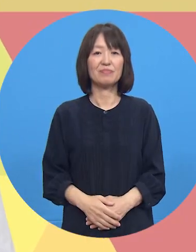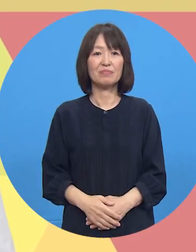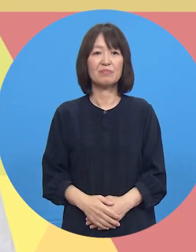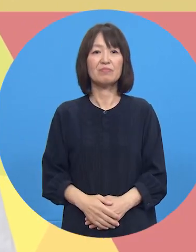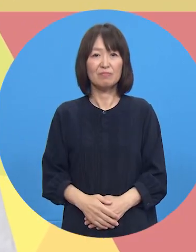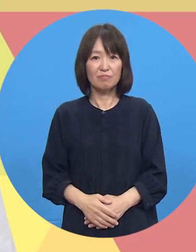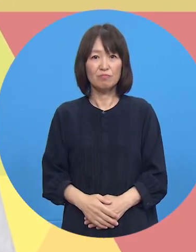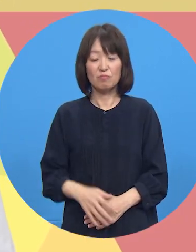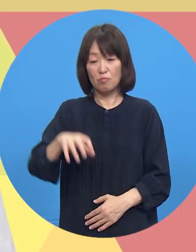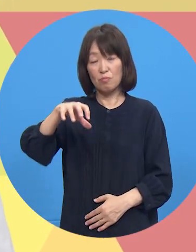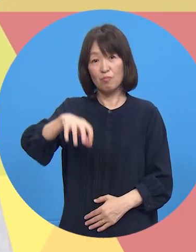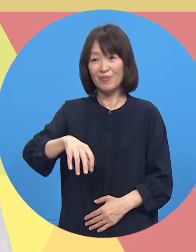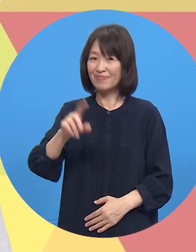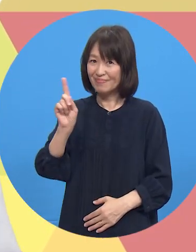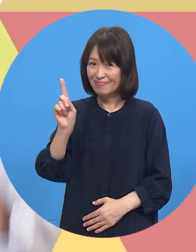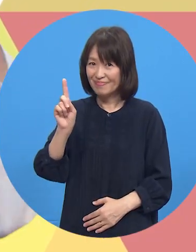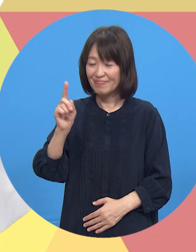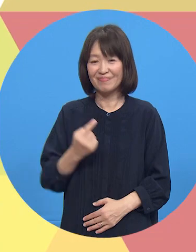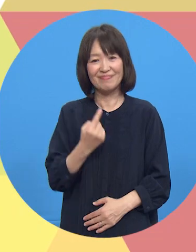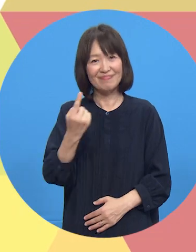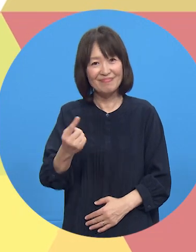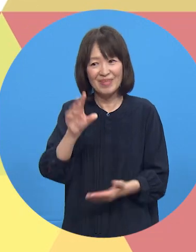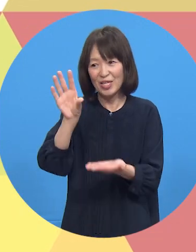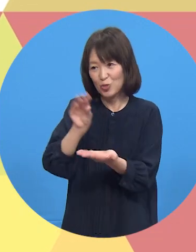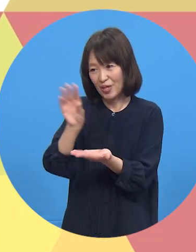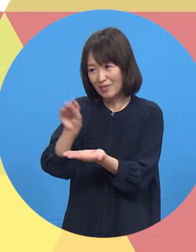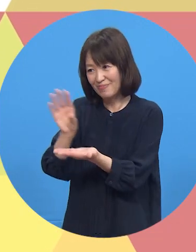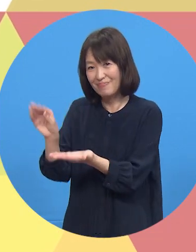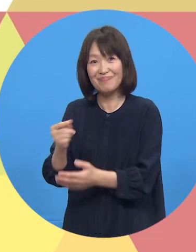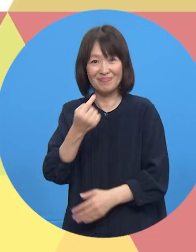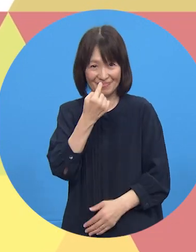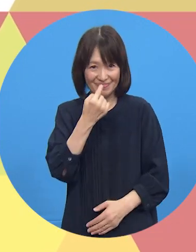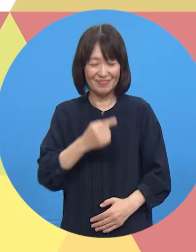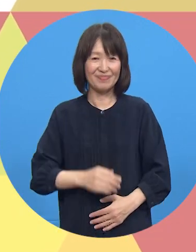どんな施設なのか早速取材してきました。